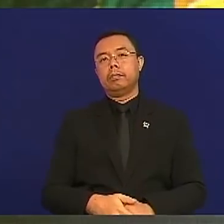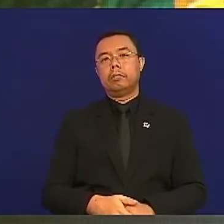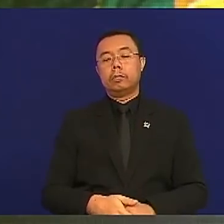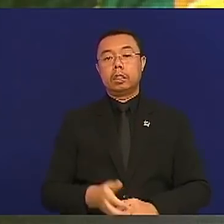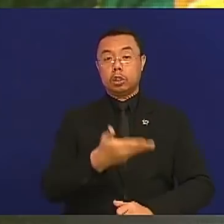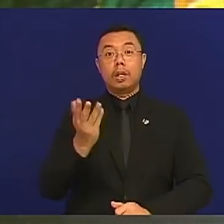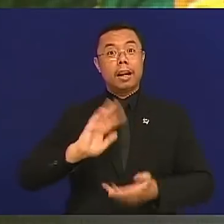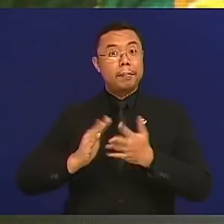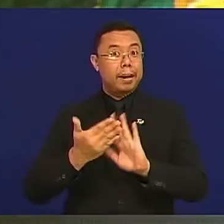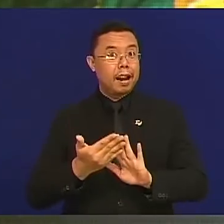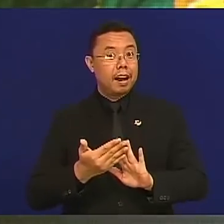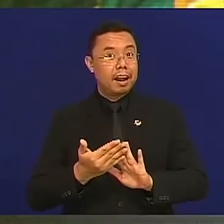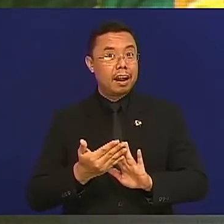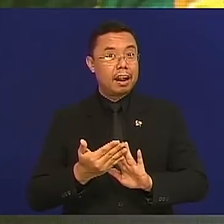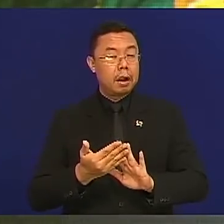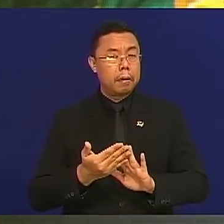Saudara pernah enggak